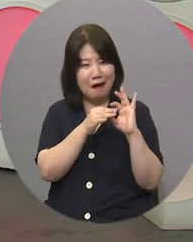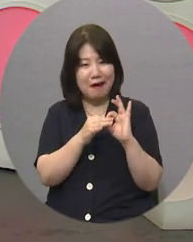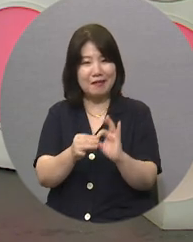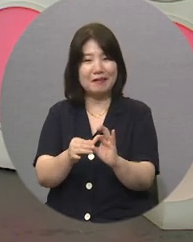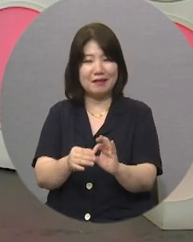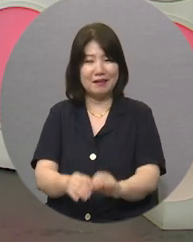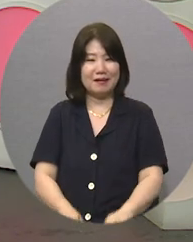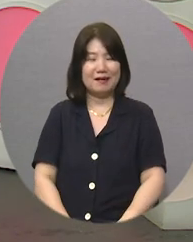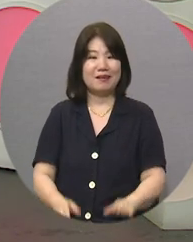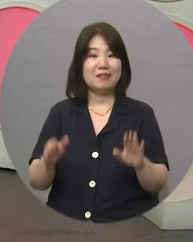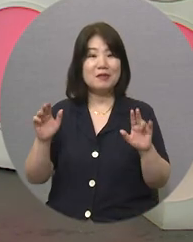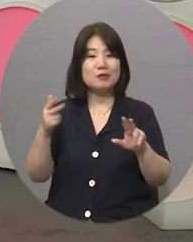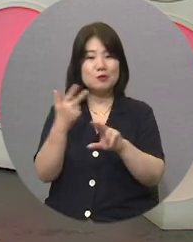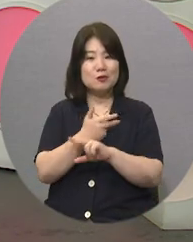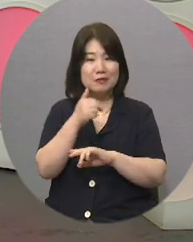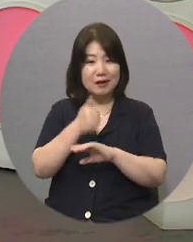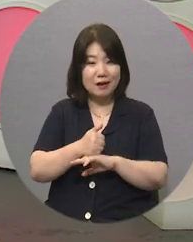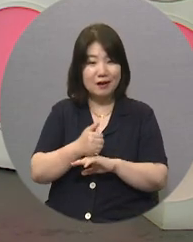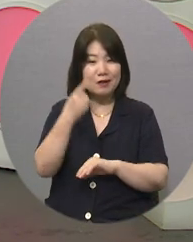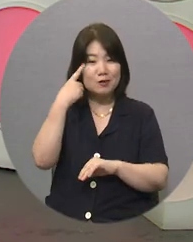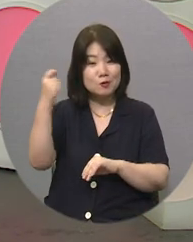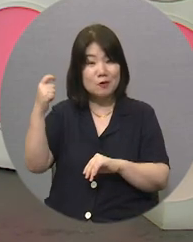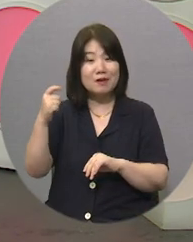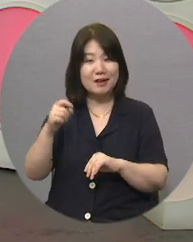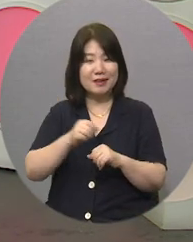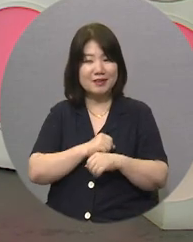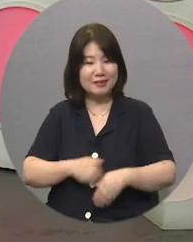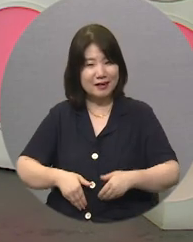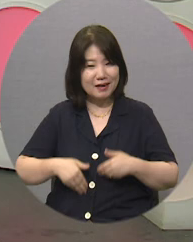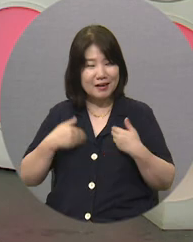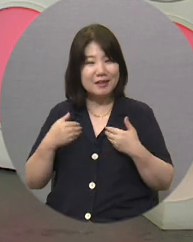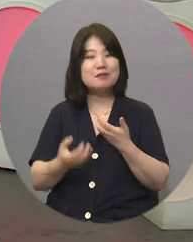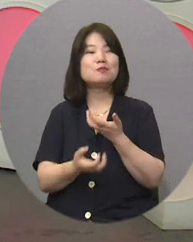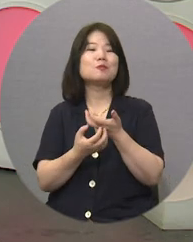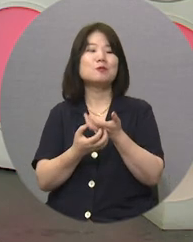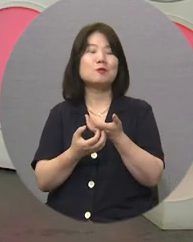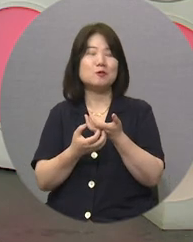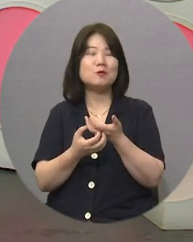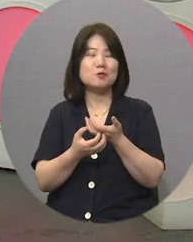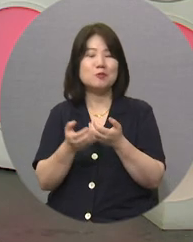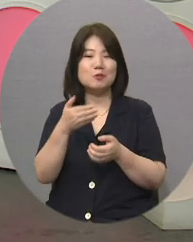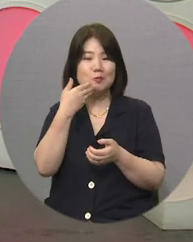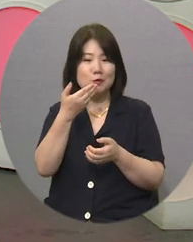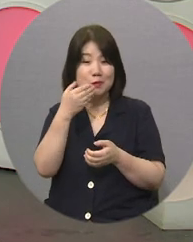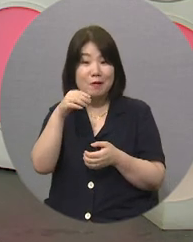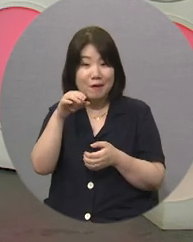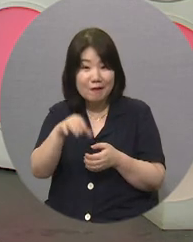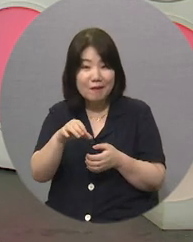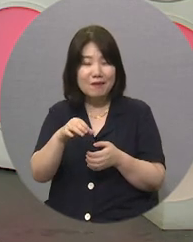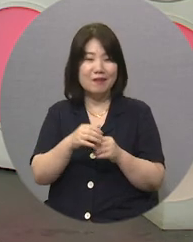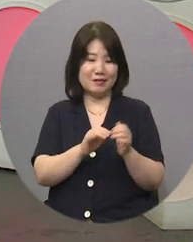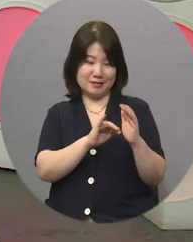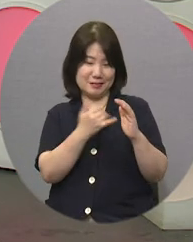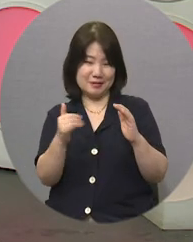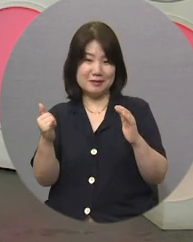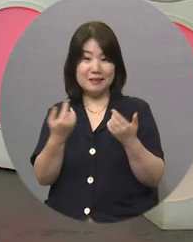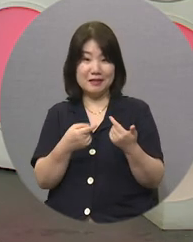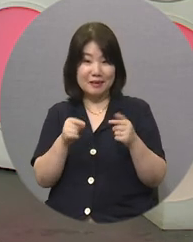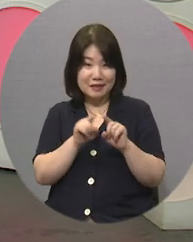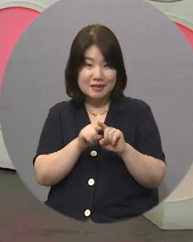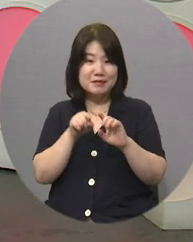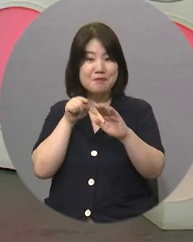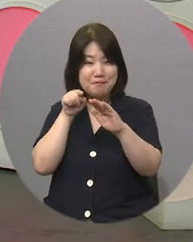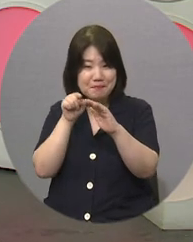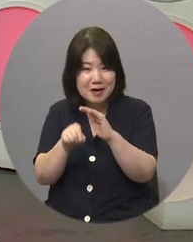좋습니다. 이번 주말에 진짜 추억의 어떤 이런 그 따뜻한 국밥집 같은 그런 음식점이 있으면 뭐 가족들도